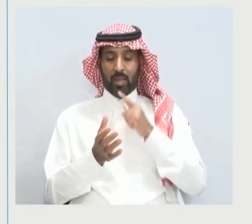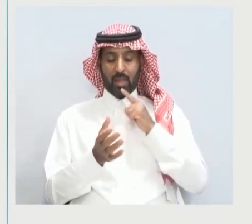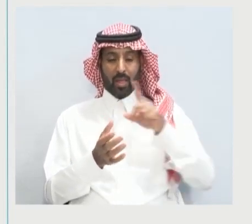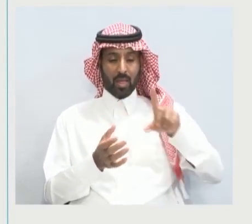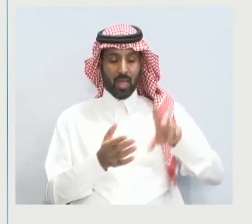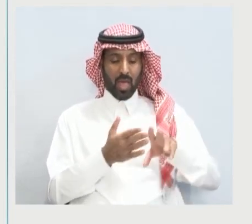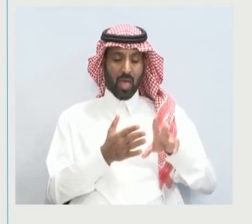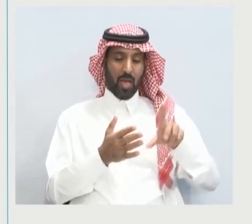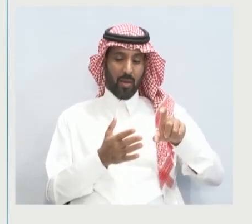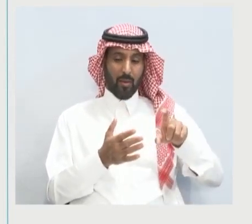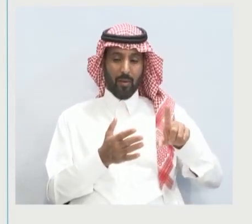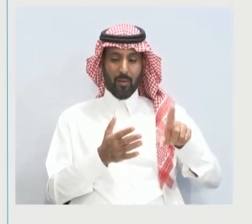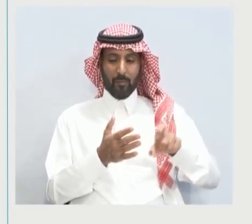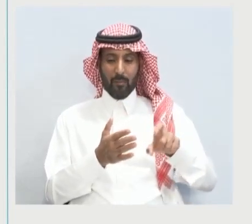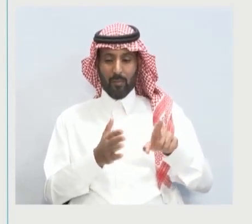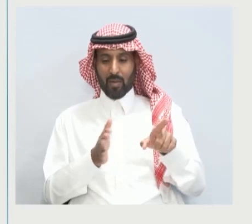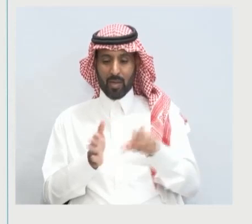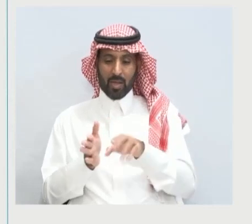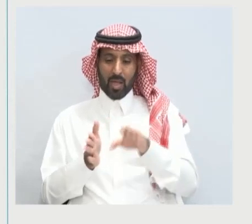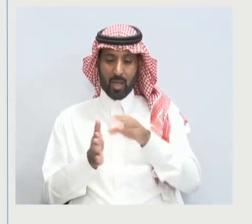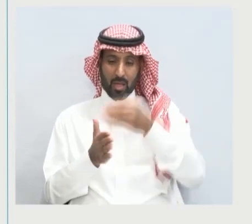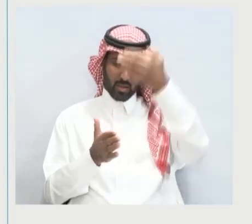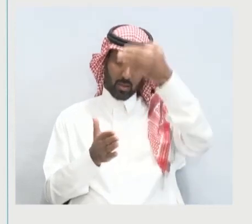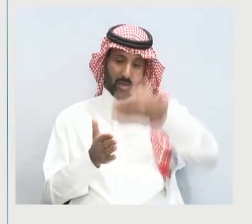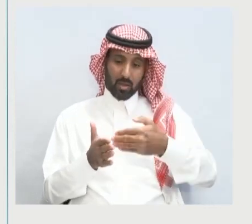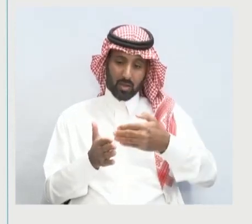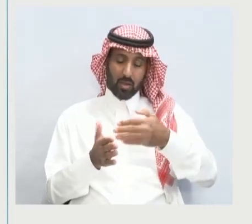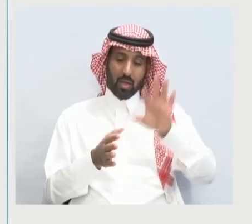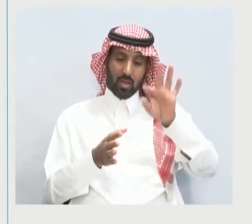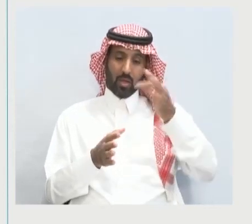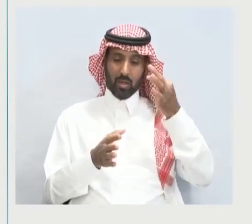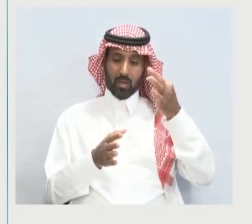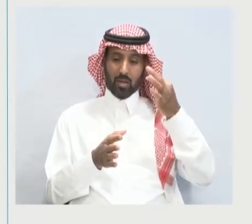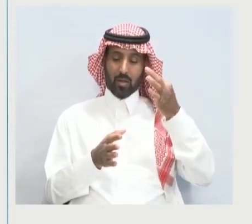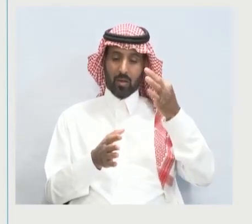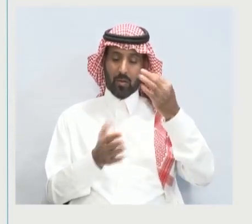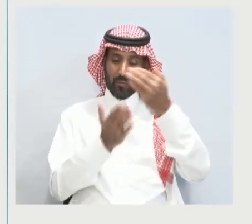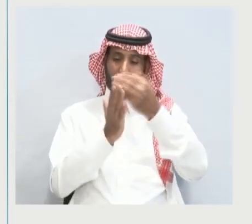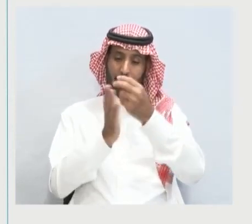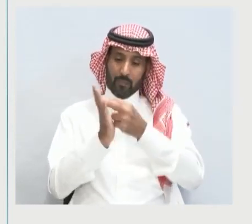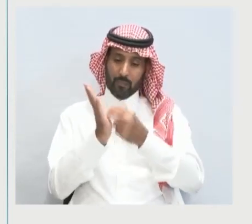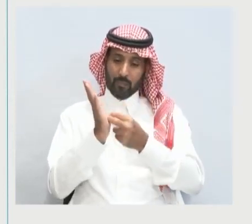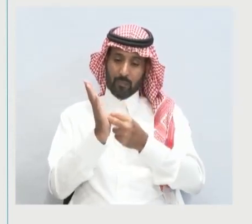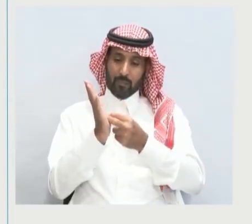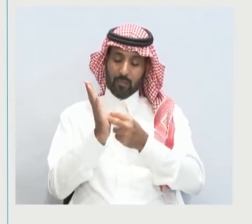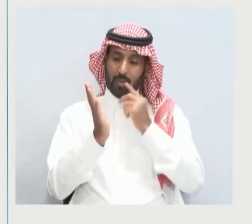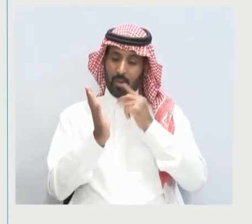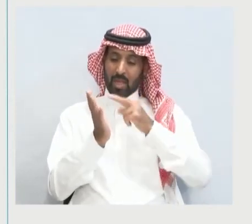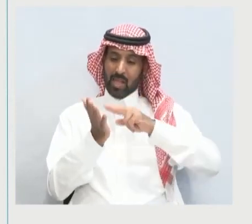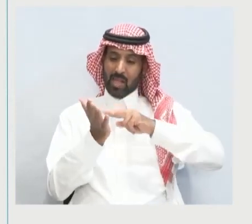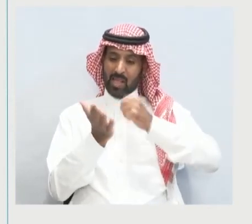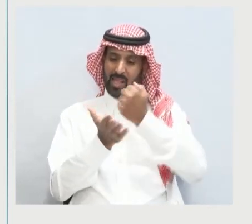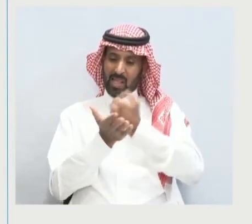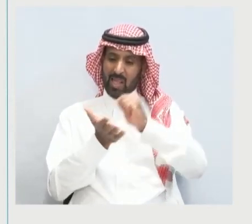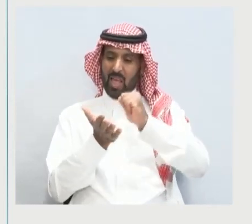الفاره الايمن ومن القائمه التي تظهر امامنا نختار حذف